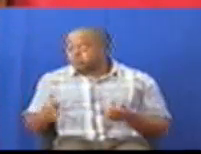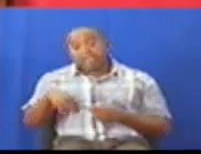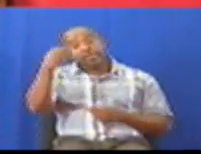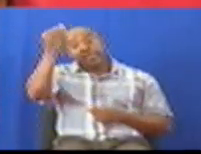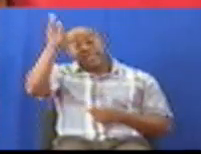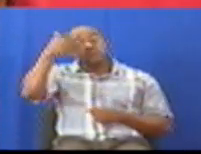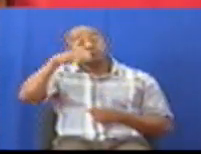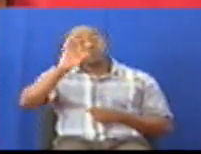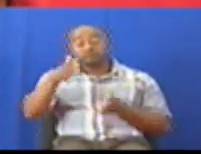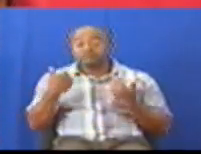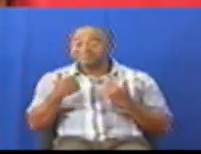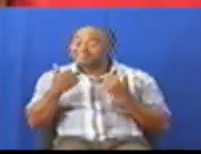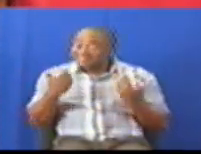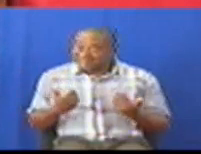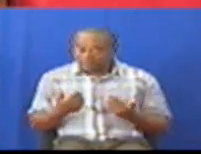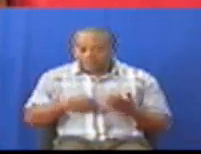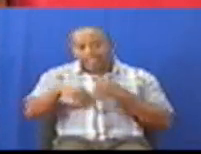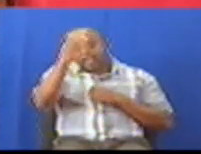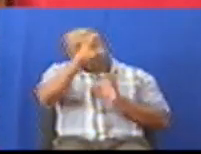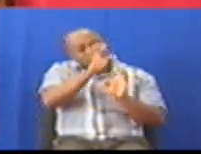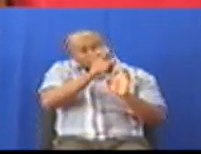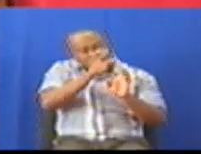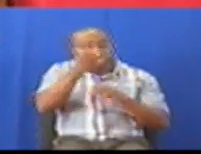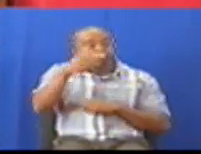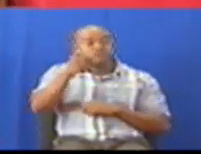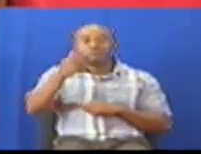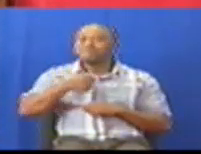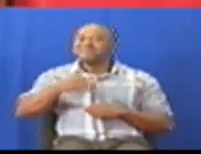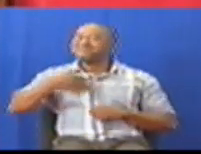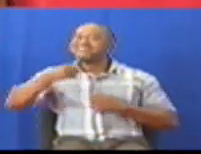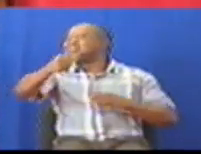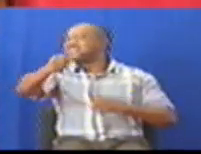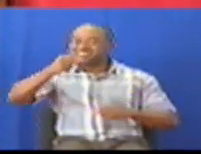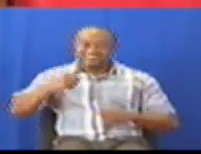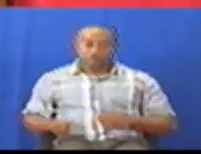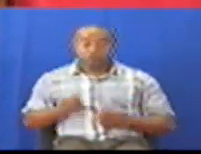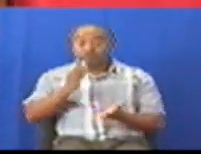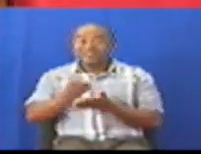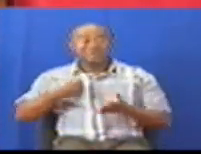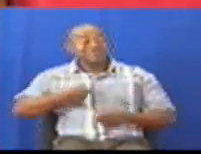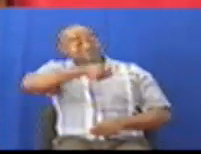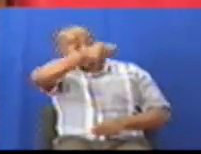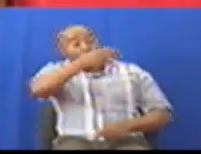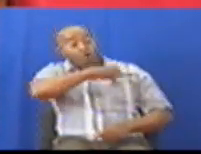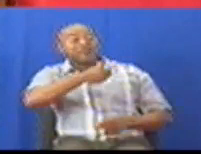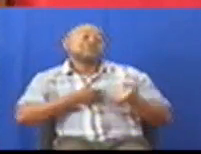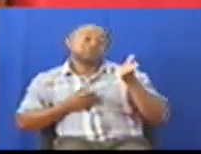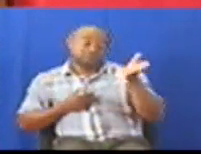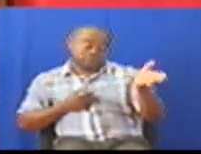ya sayansi ndio muhimu. Nimefurahi, nimeshukuru na nampongeza waziri kusema kwamba kila